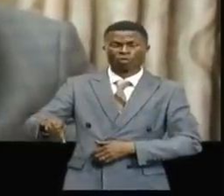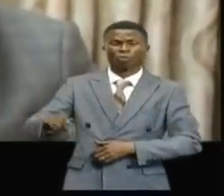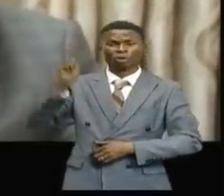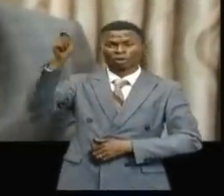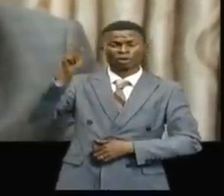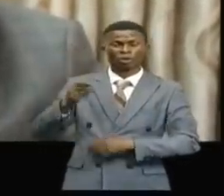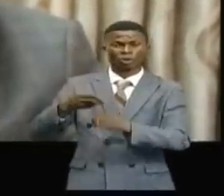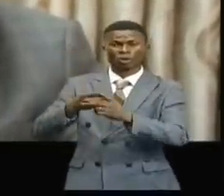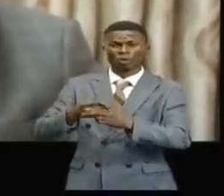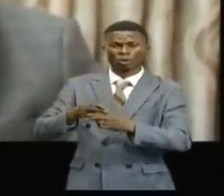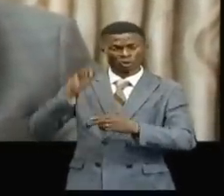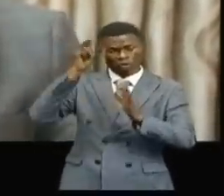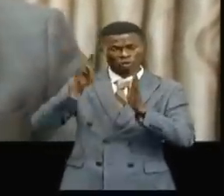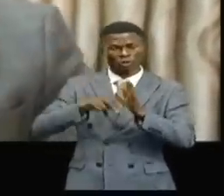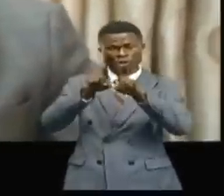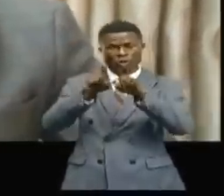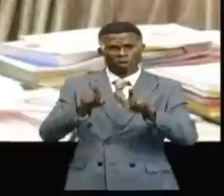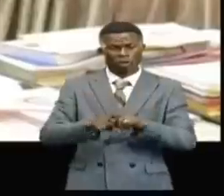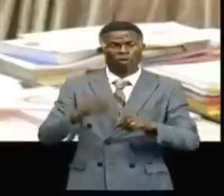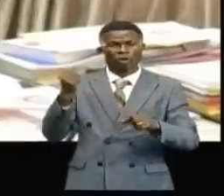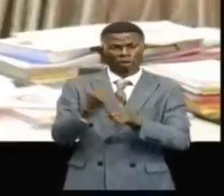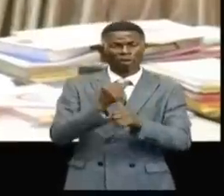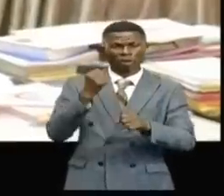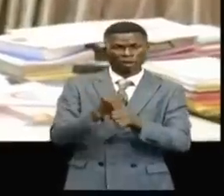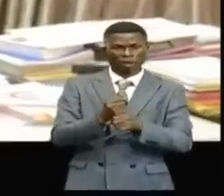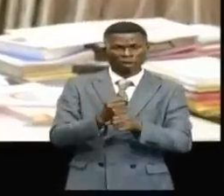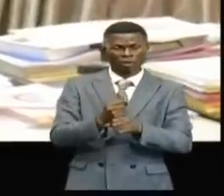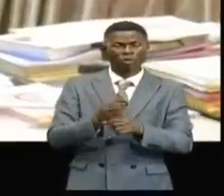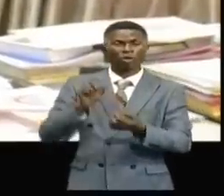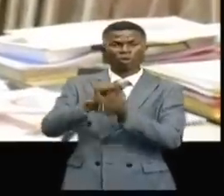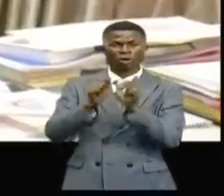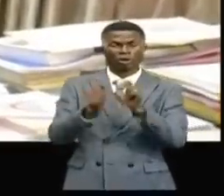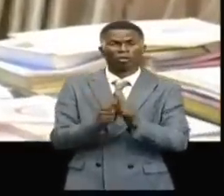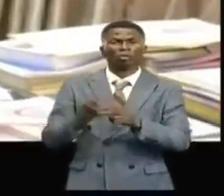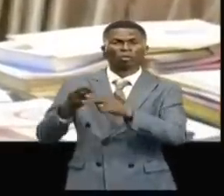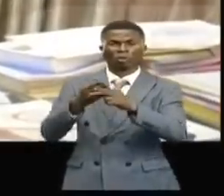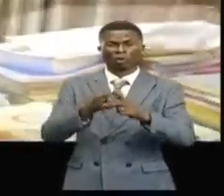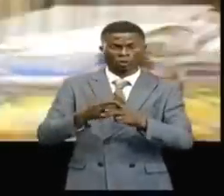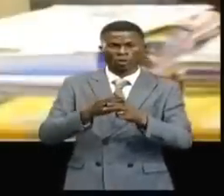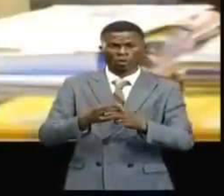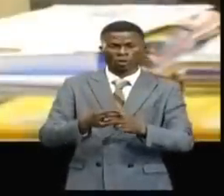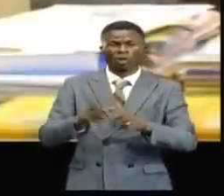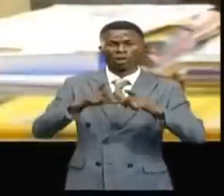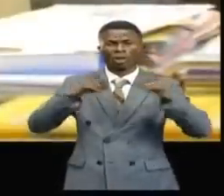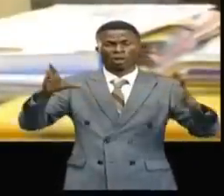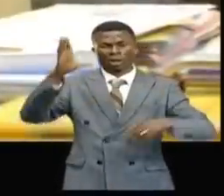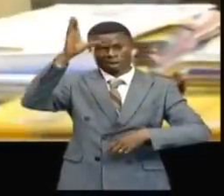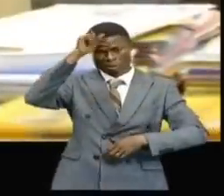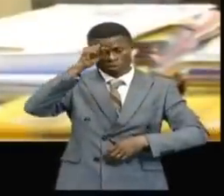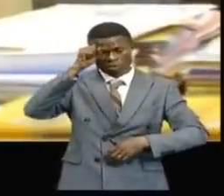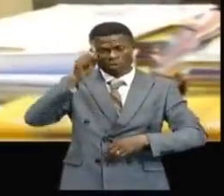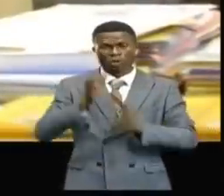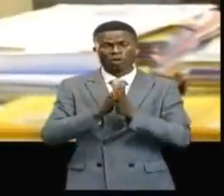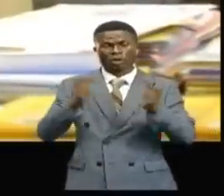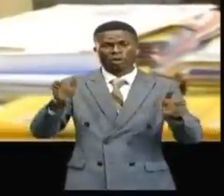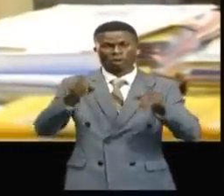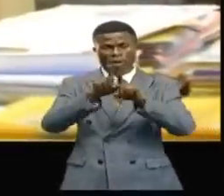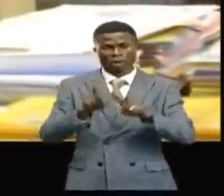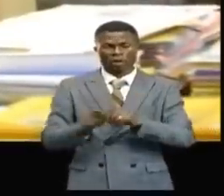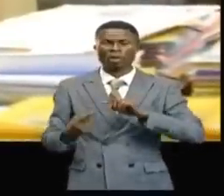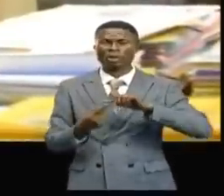siège, mais aussi des opérations et de la situation sécuritaire dans le Grand Bandundu de manière générale